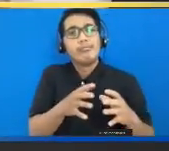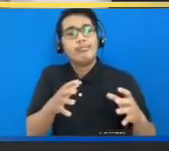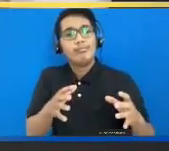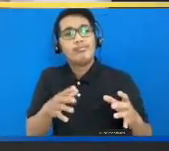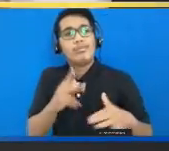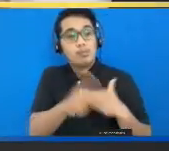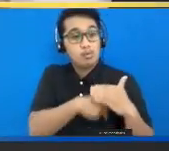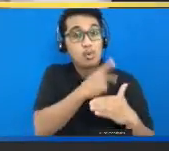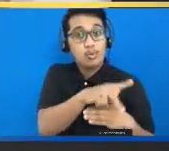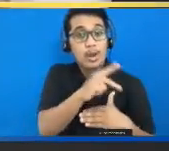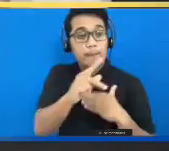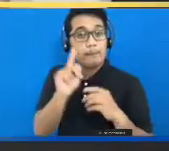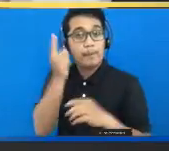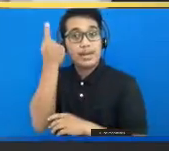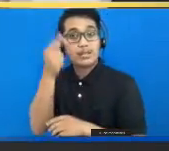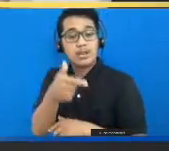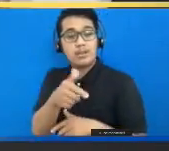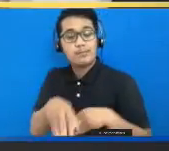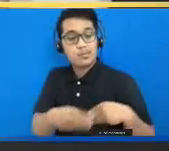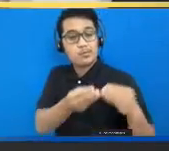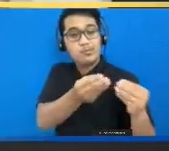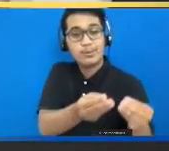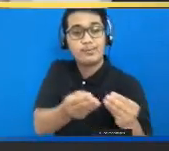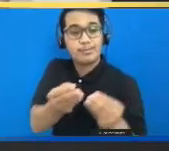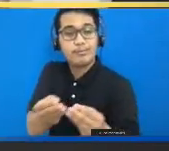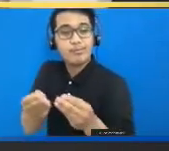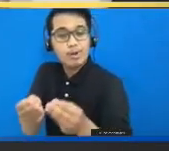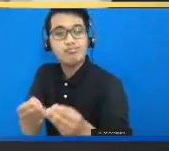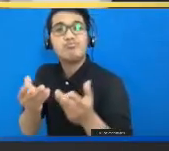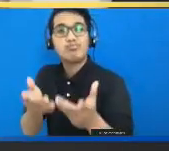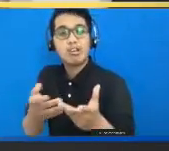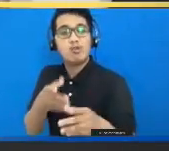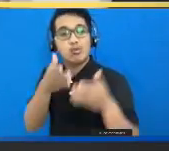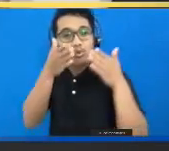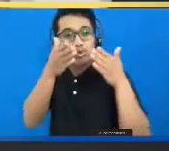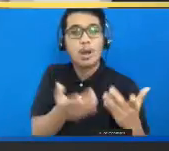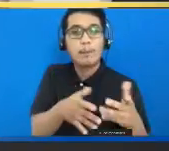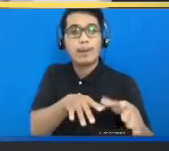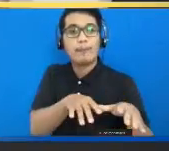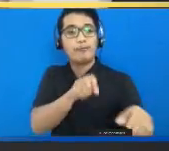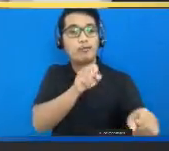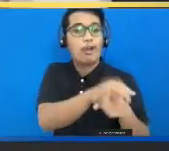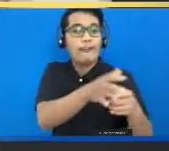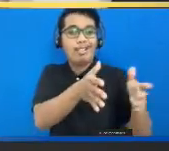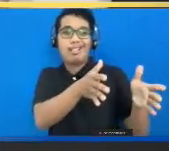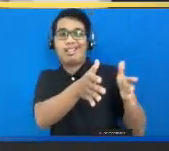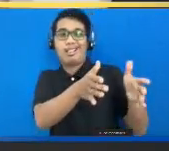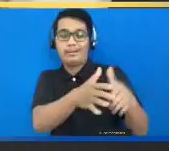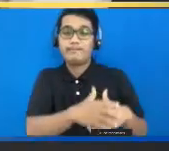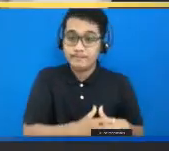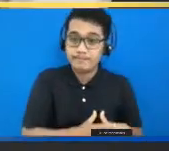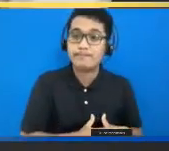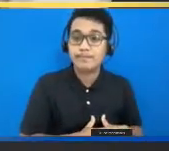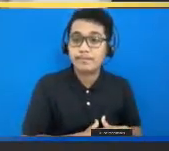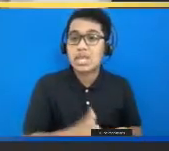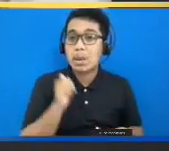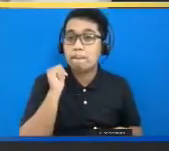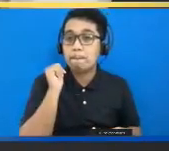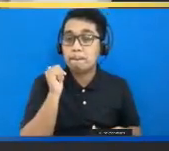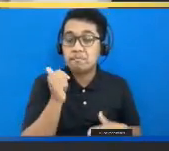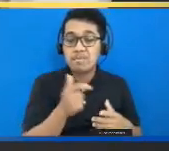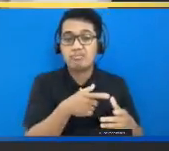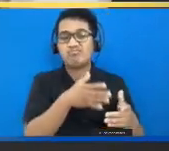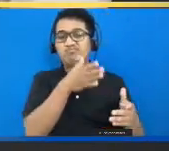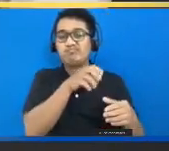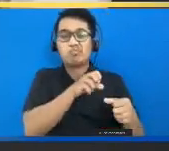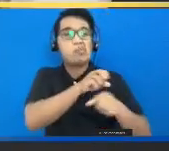beberapa program pemerintah yang sudah diberikan terutama di dalam rangka penanganan copy tipu bisa memberikan